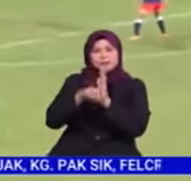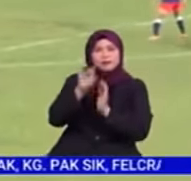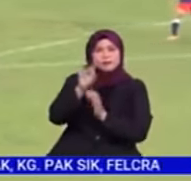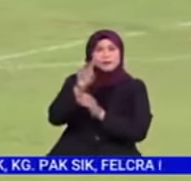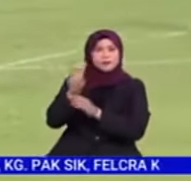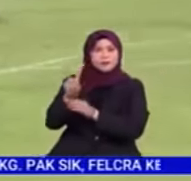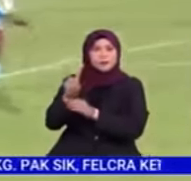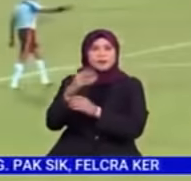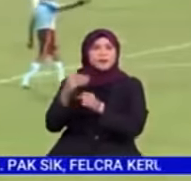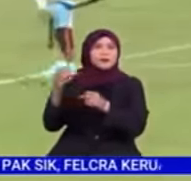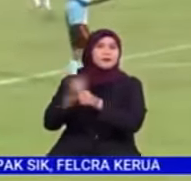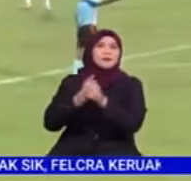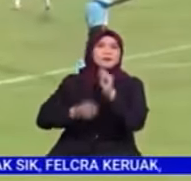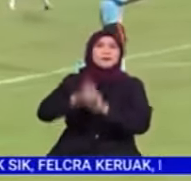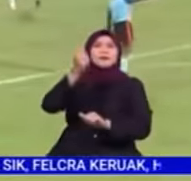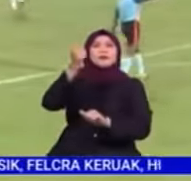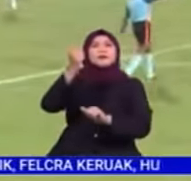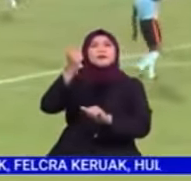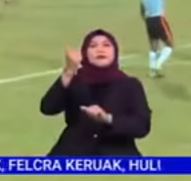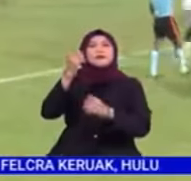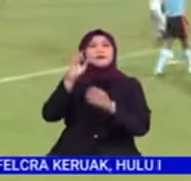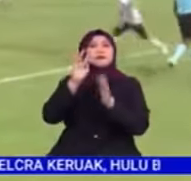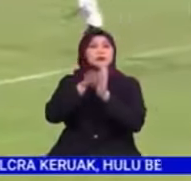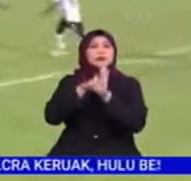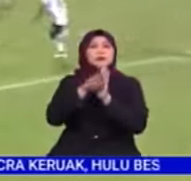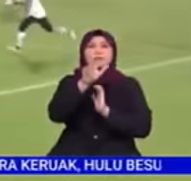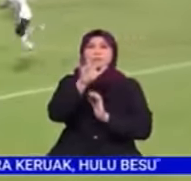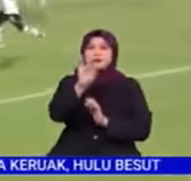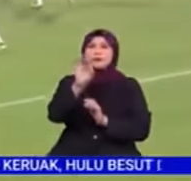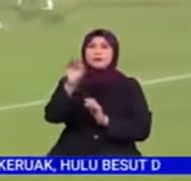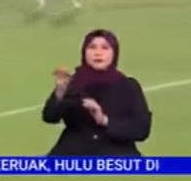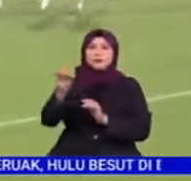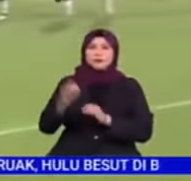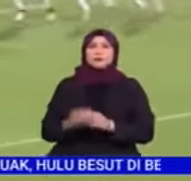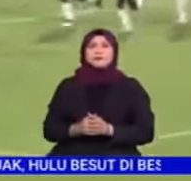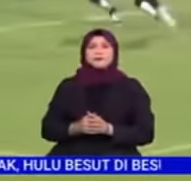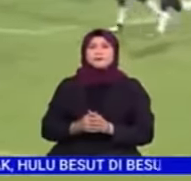dan gol kemenangan daripada Johor minta pada menit ke-90